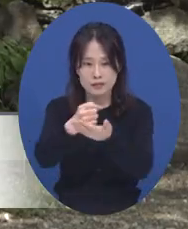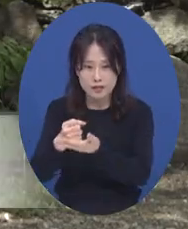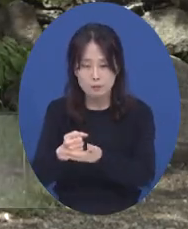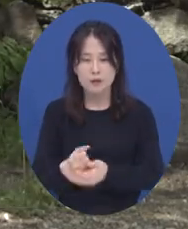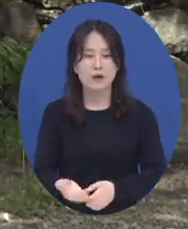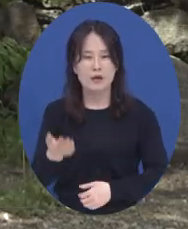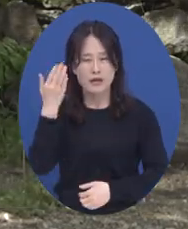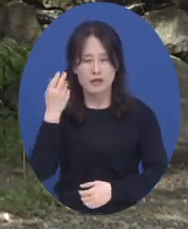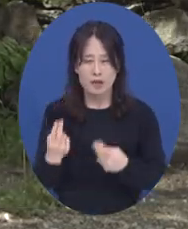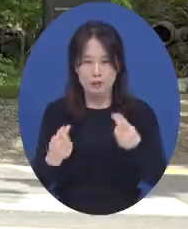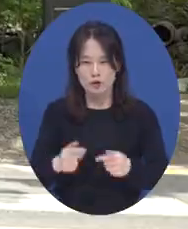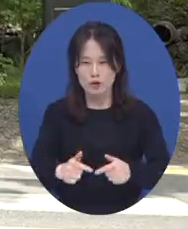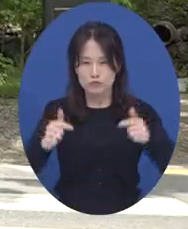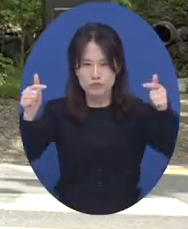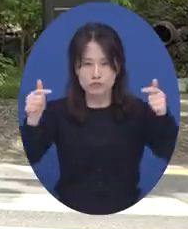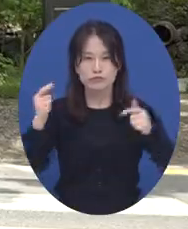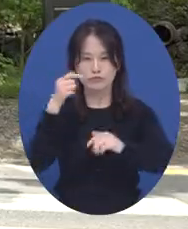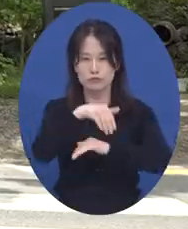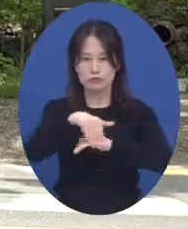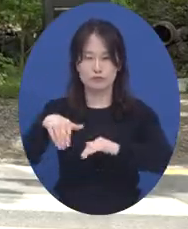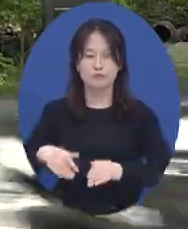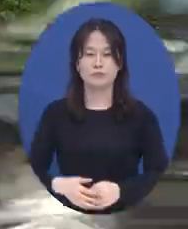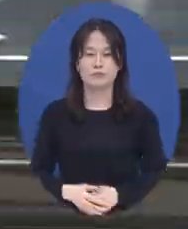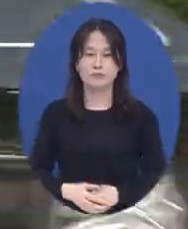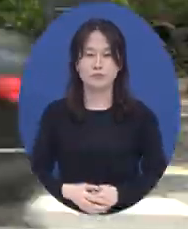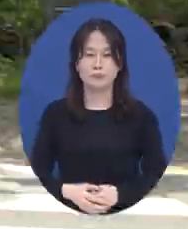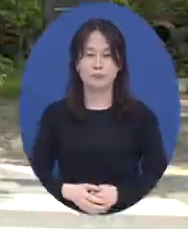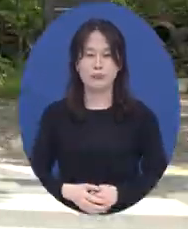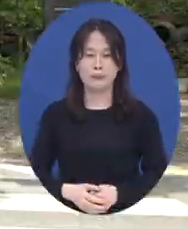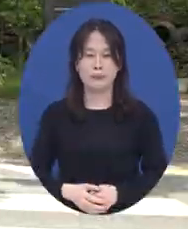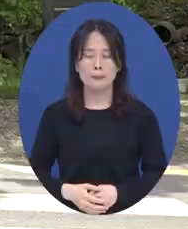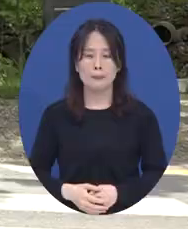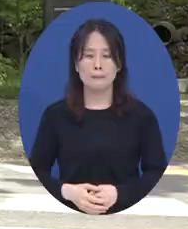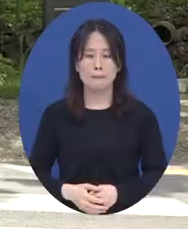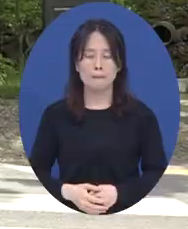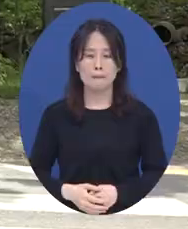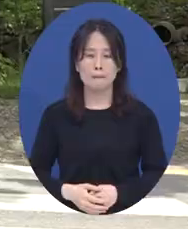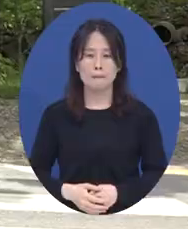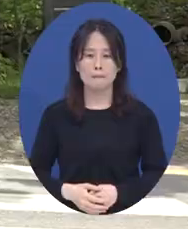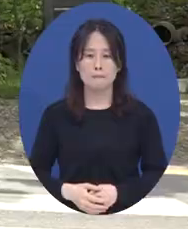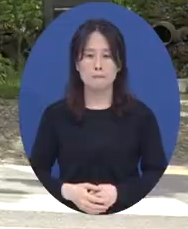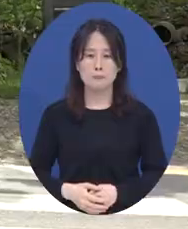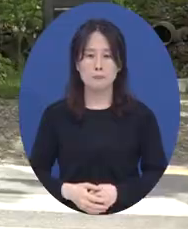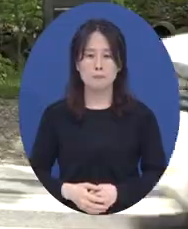탐방로 코스 전역으로 확대해 나갈 예정입니다. 경기GTV 구영슬입니다.